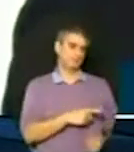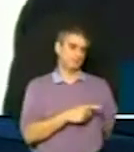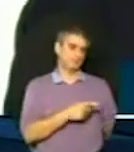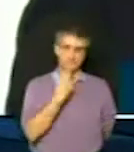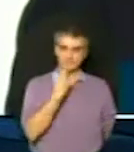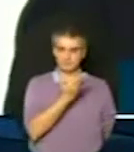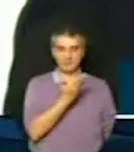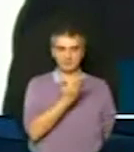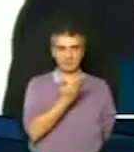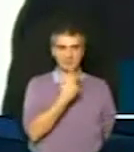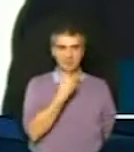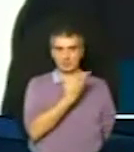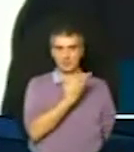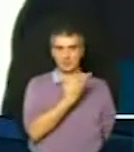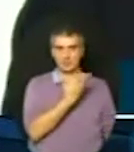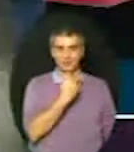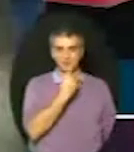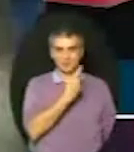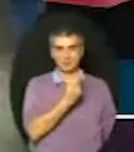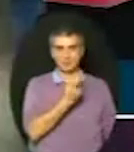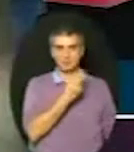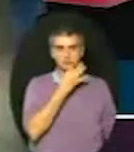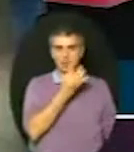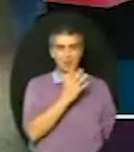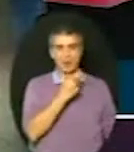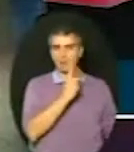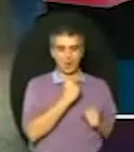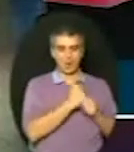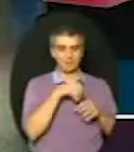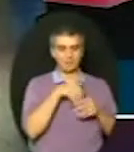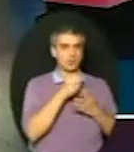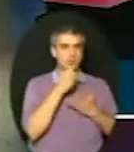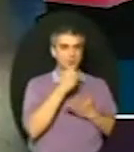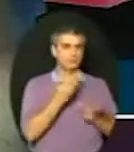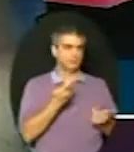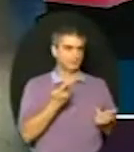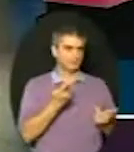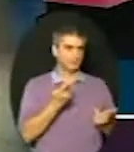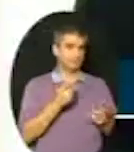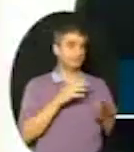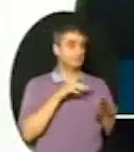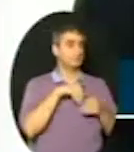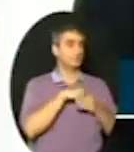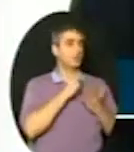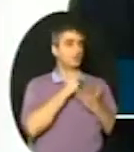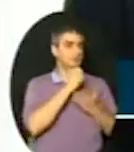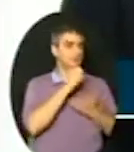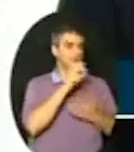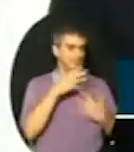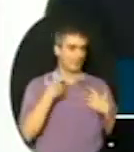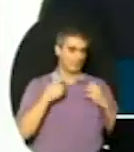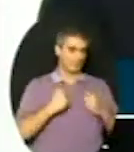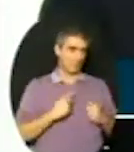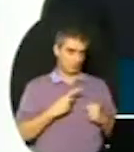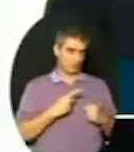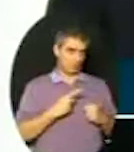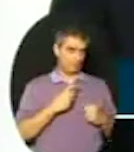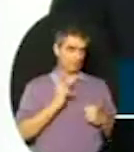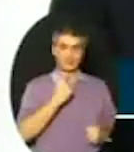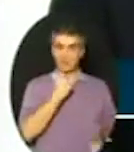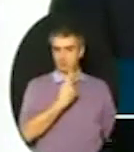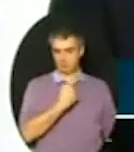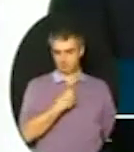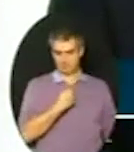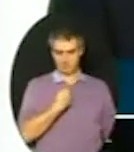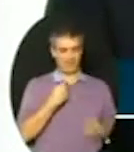העברות התקציביות, אני אענה בהחלט. תענה לנו אבל השאלה, למה זה לא היה בתוך התקציב? בהחלט. קודם כל, בנושא התקציב, תקציב הביטחון, יש לציין, אני גם חבר